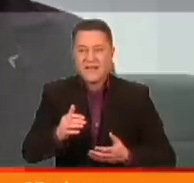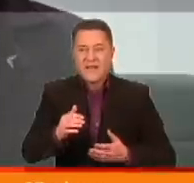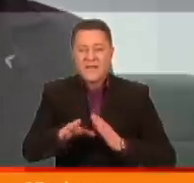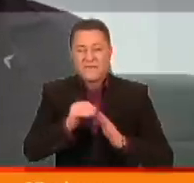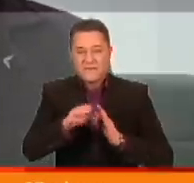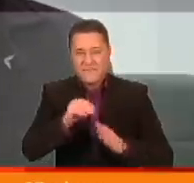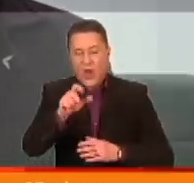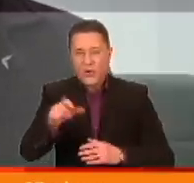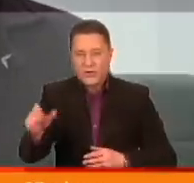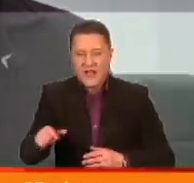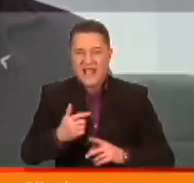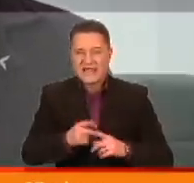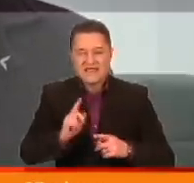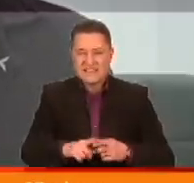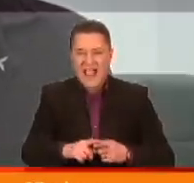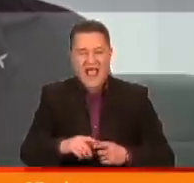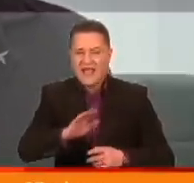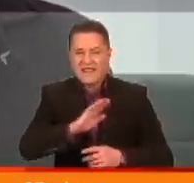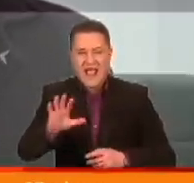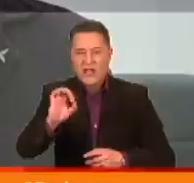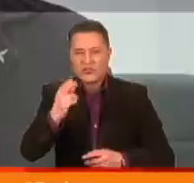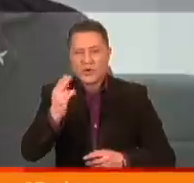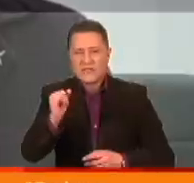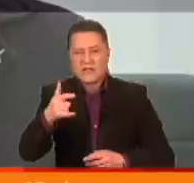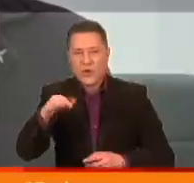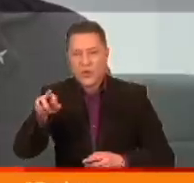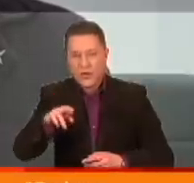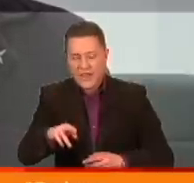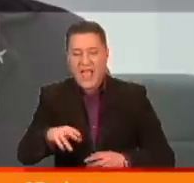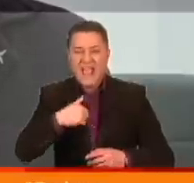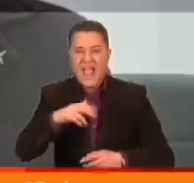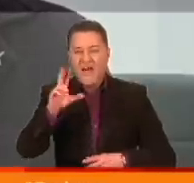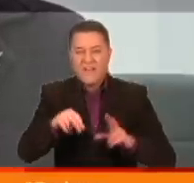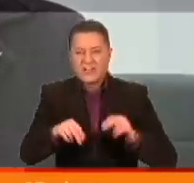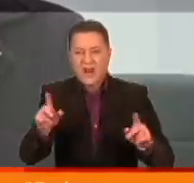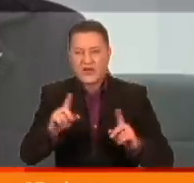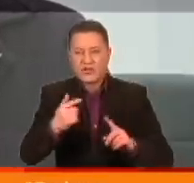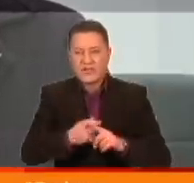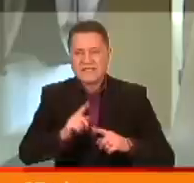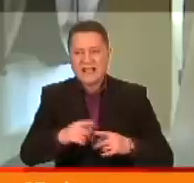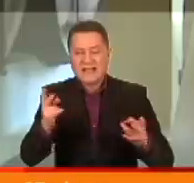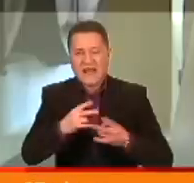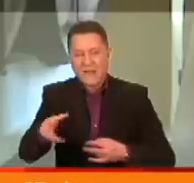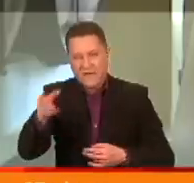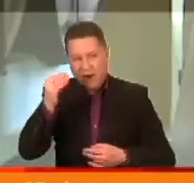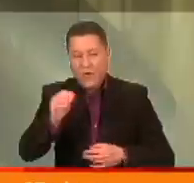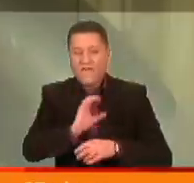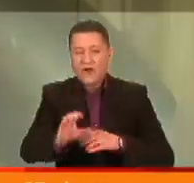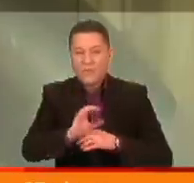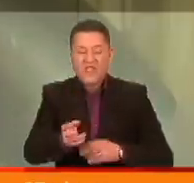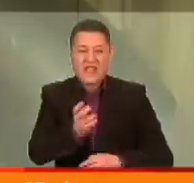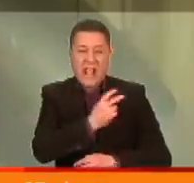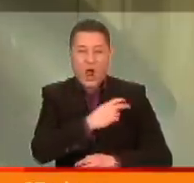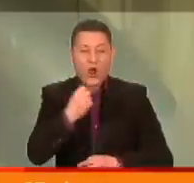не репрезентативне опитування, це не соціологія. Але все-таки я вважаю, що це також треба враховувати. Виробники коньяку обурені